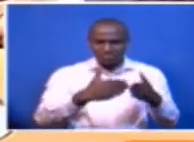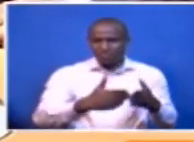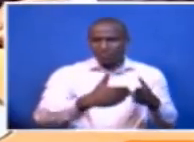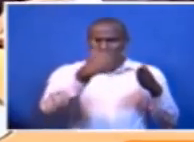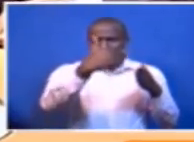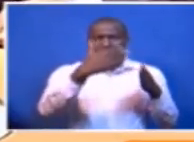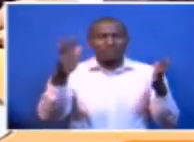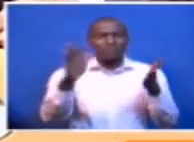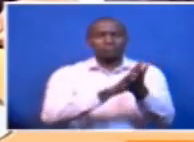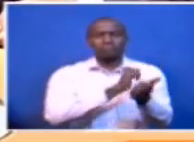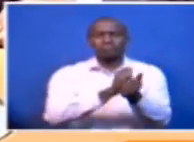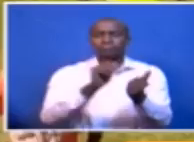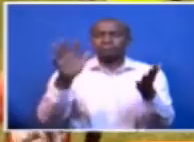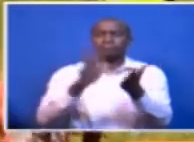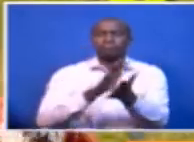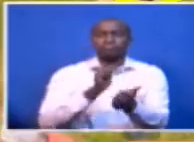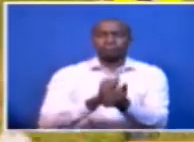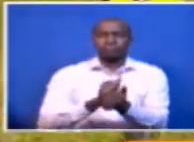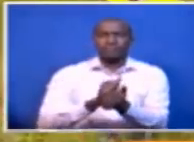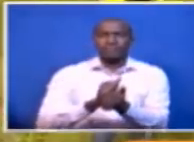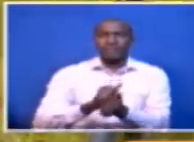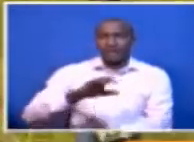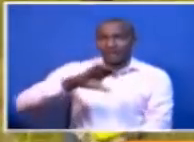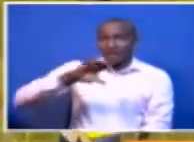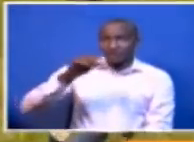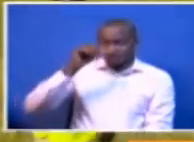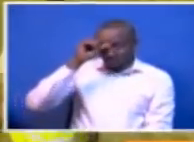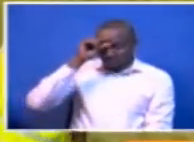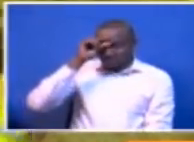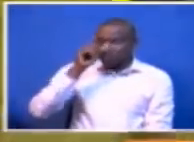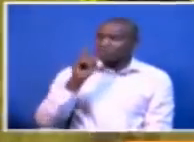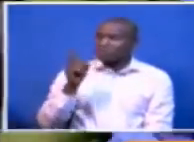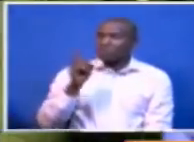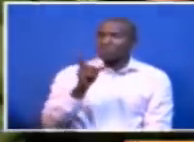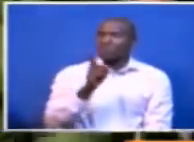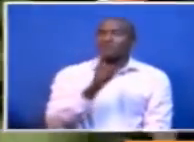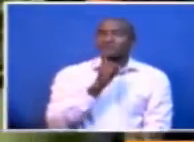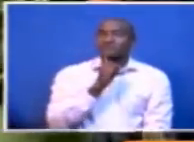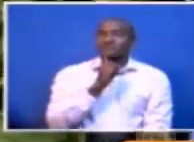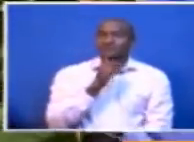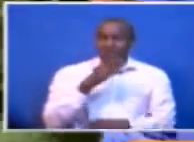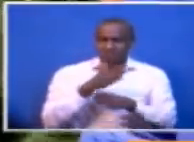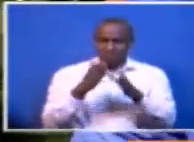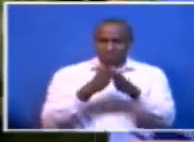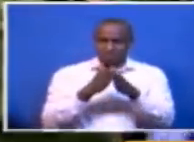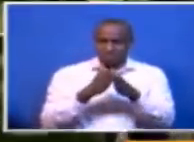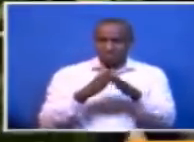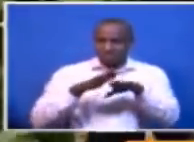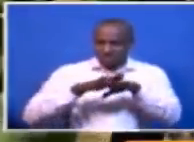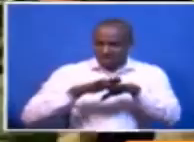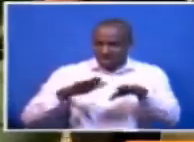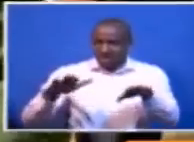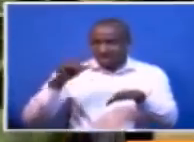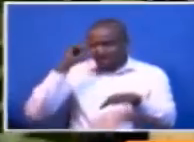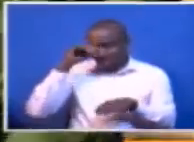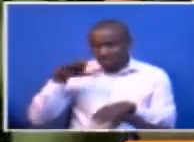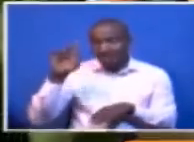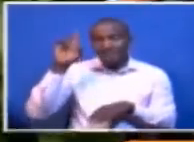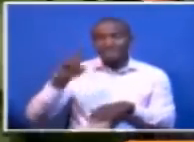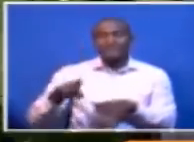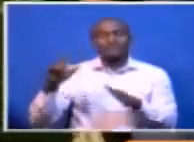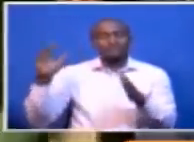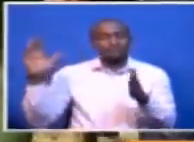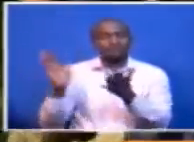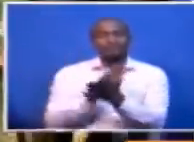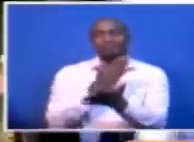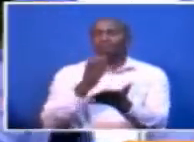Naam, serikali ya kaunti ya Nairobi ilitoa ilani kwamba majengo yote yaliyoko kwenye mashamba ya serikali yabomolewe ili kupisha